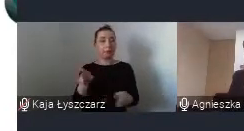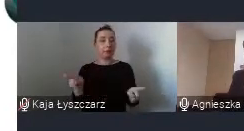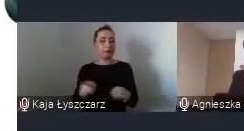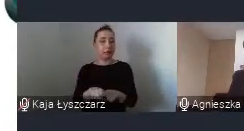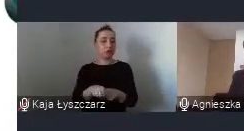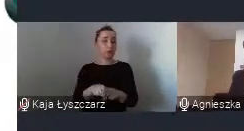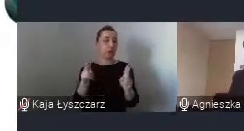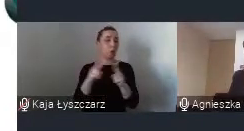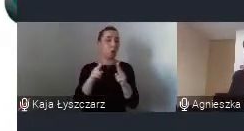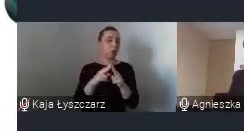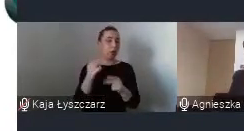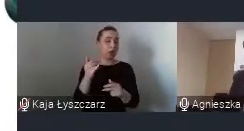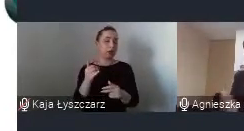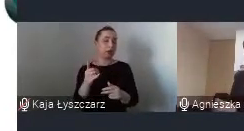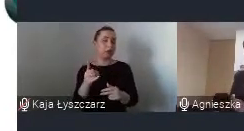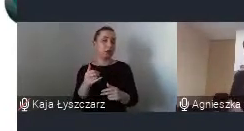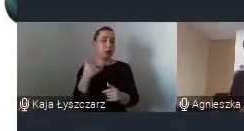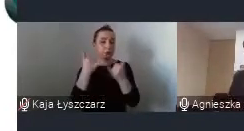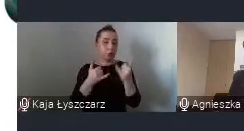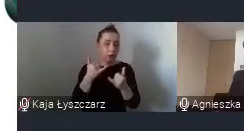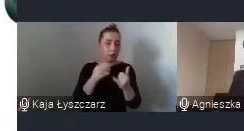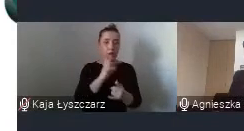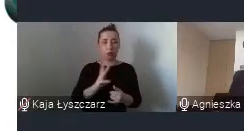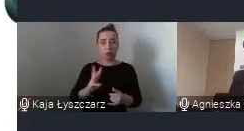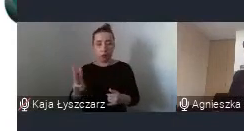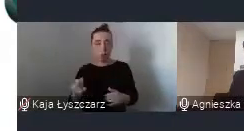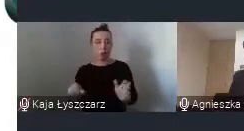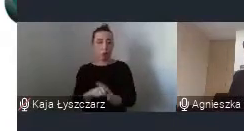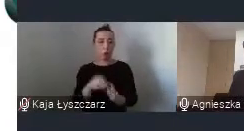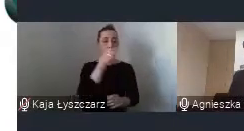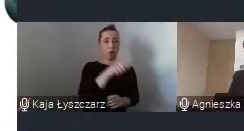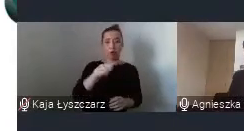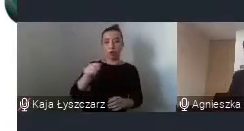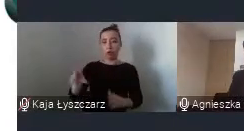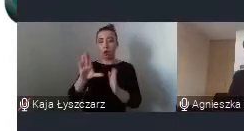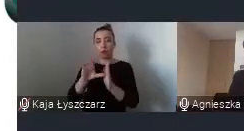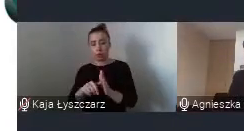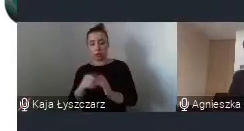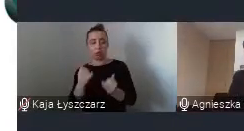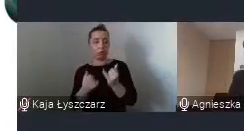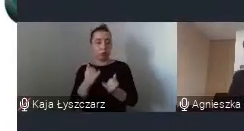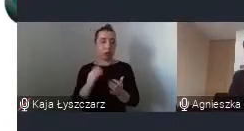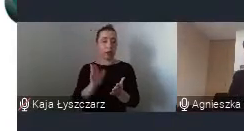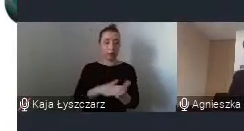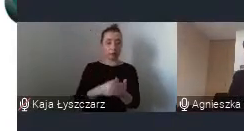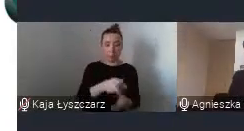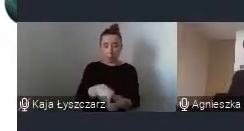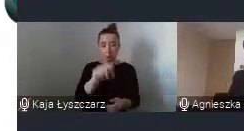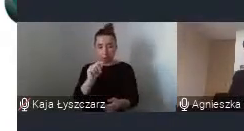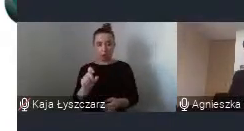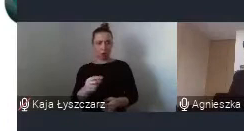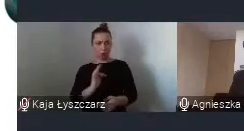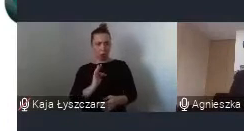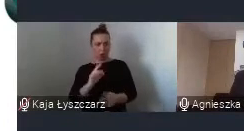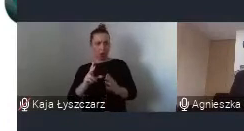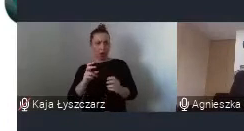które realizują dane projekty, więc jeżeli znajdą Państwo coś, co jest podobne do sytuacji w Państwa mieście, to zawsze można się